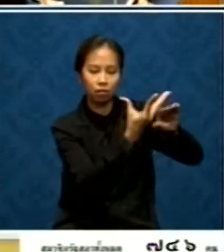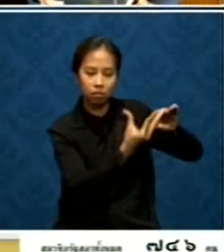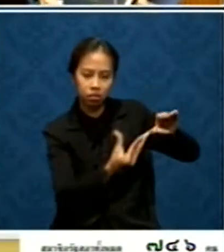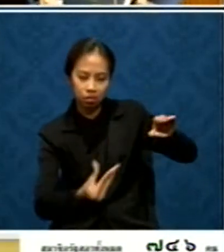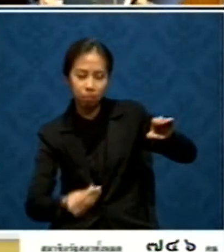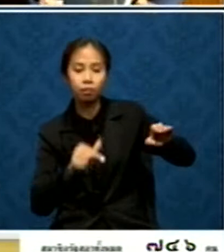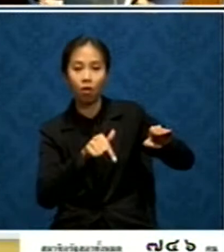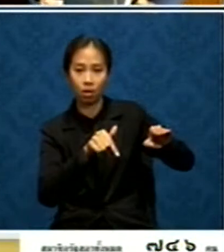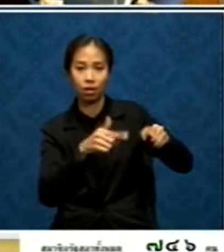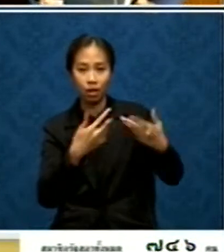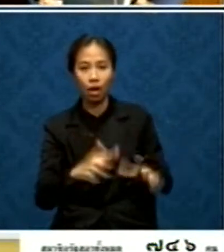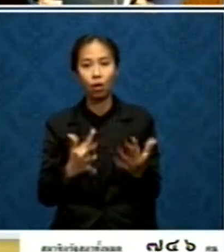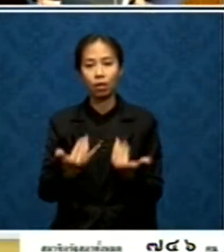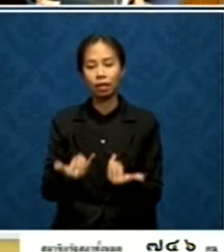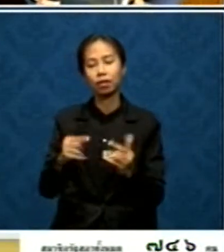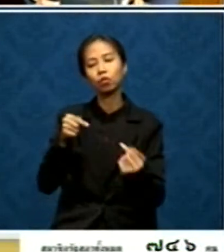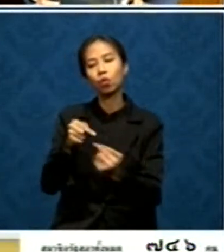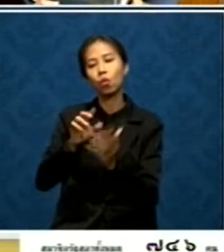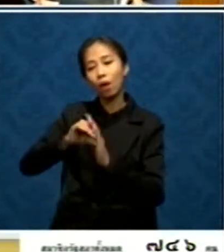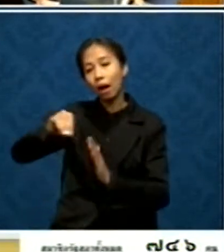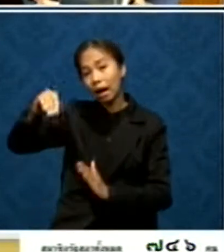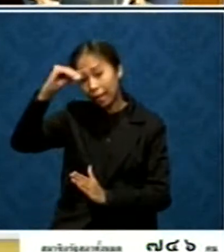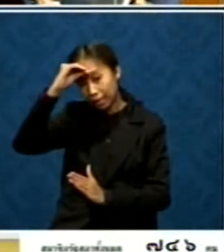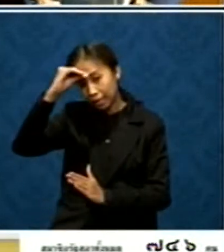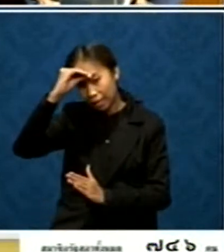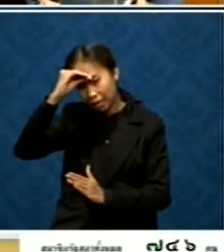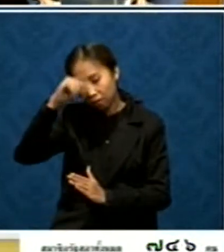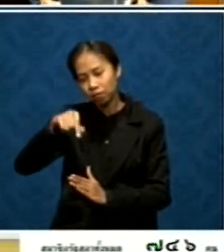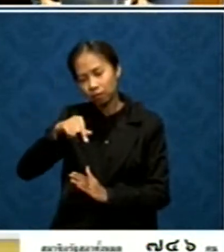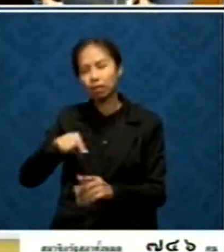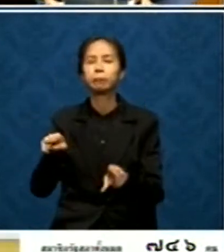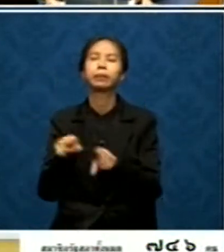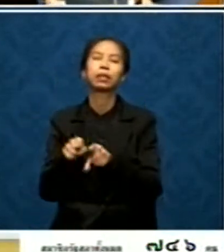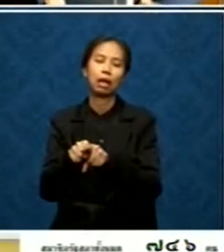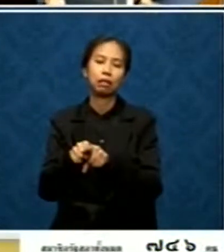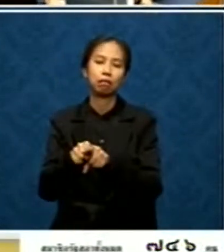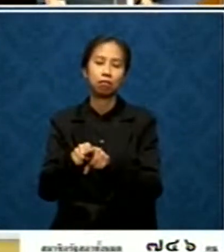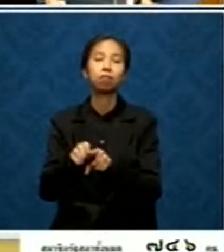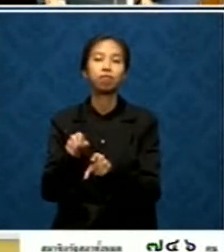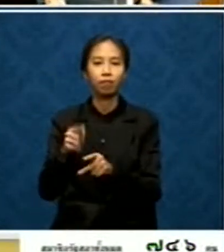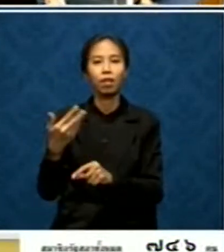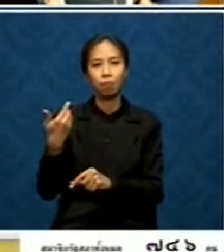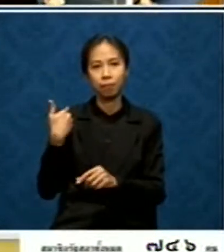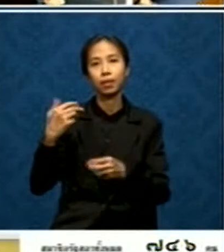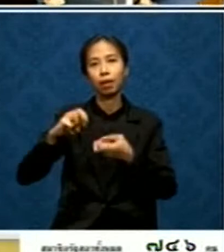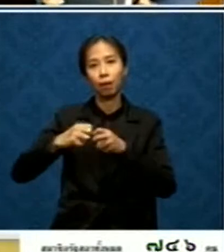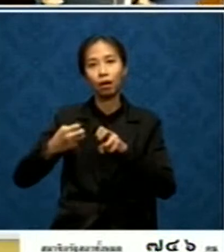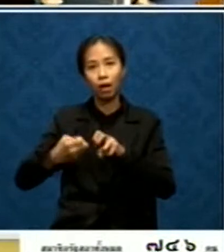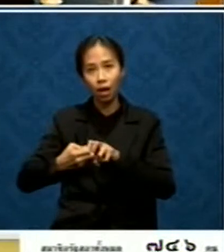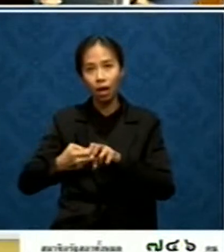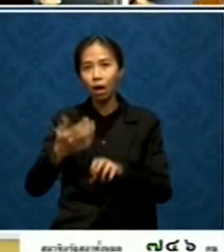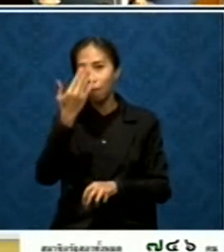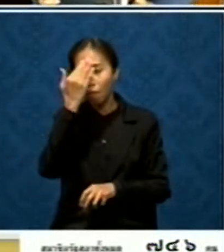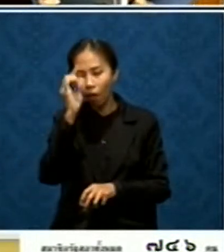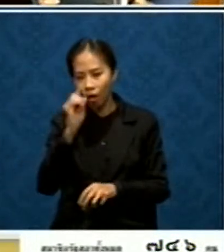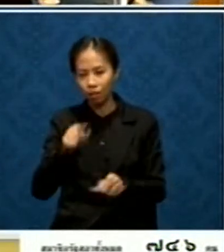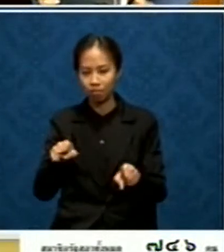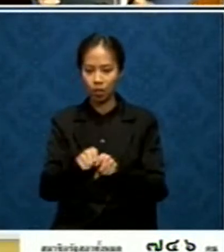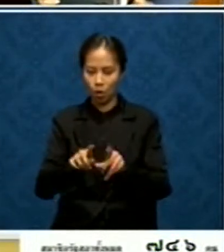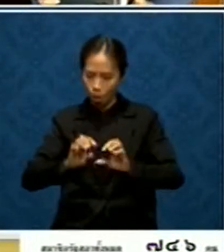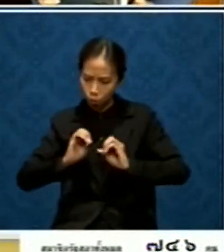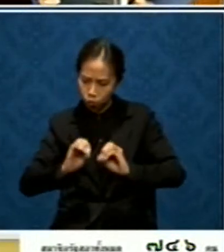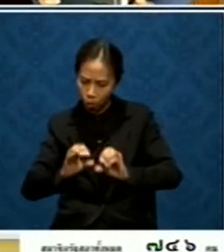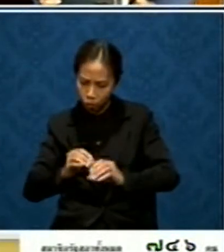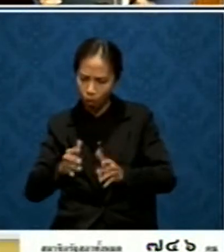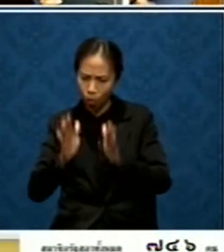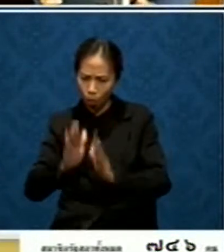ปริมาณแล้วการศึกษาของประเทศไทยยังมีความท้าทายเชิงคุณภาพที่ยังไม่สามารถผลิตบุคลากรให้ตอบส